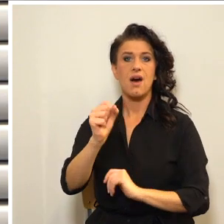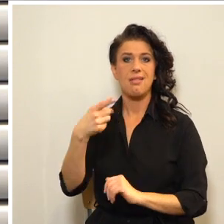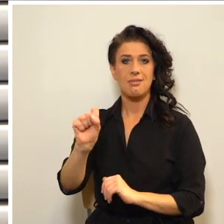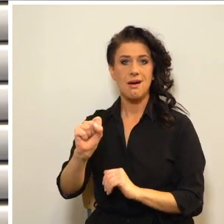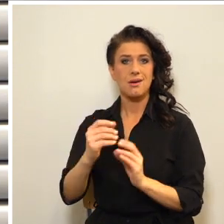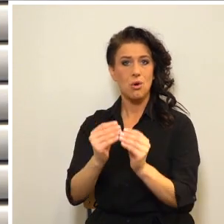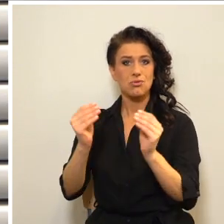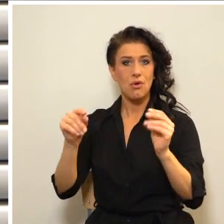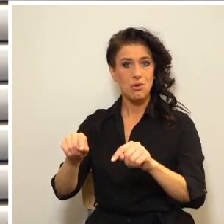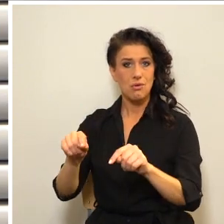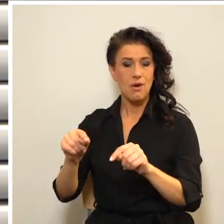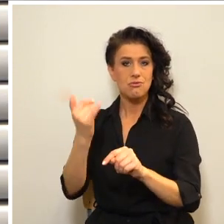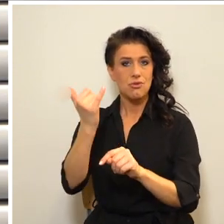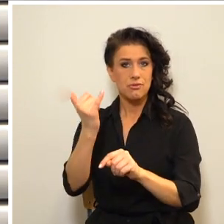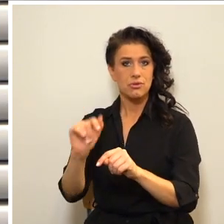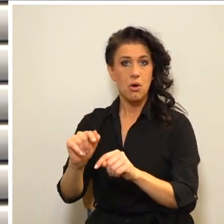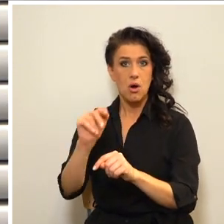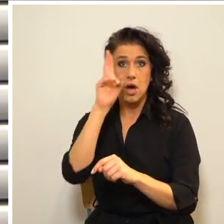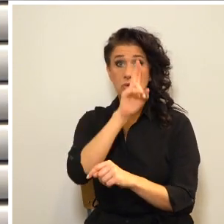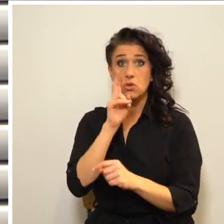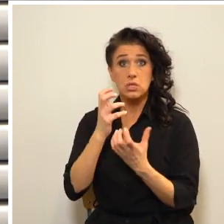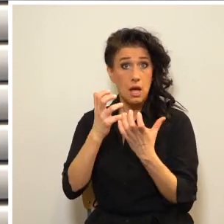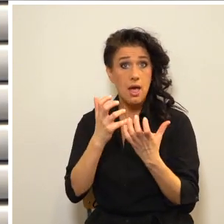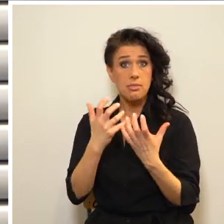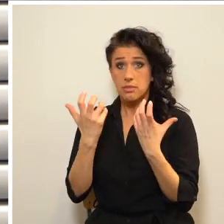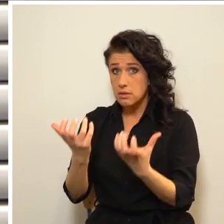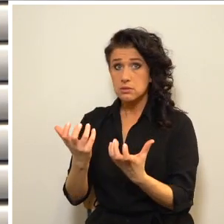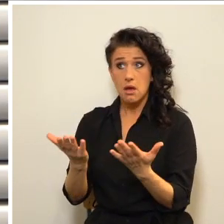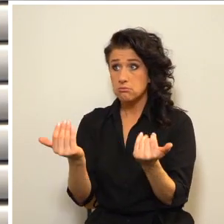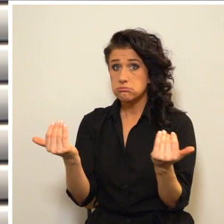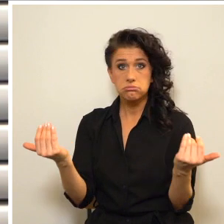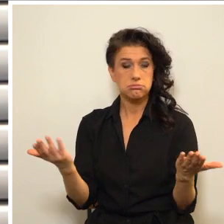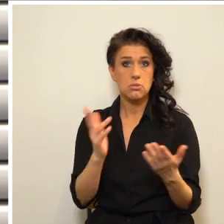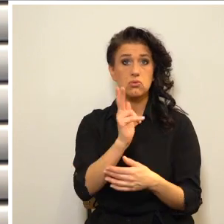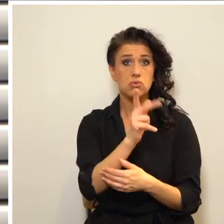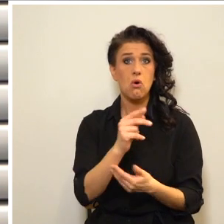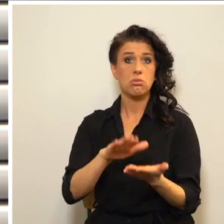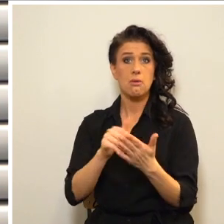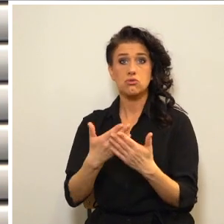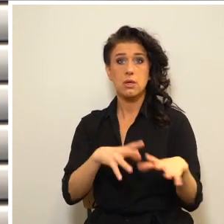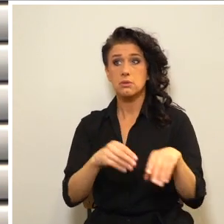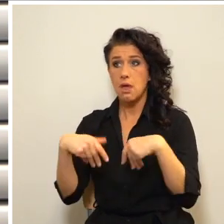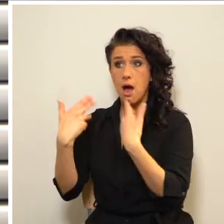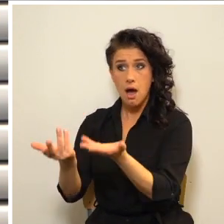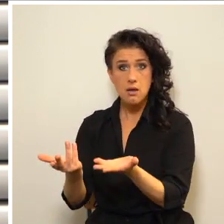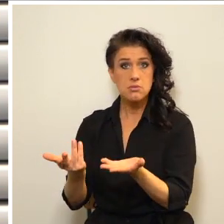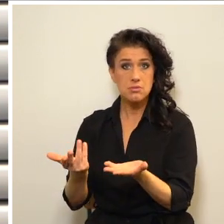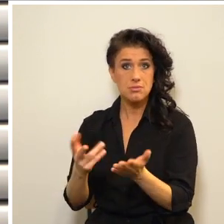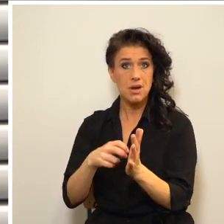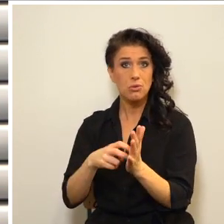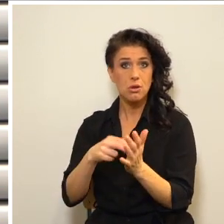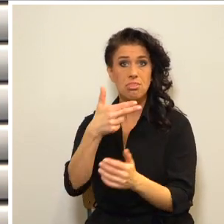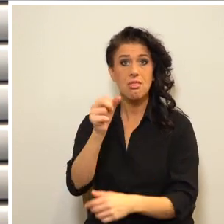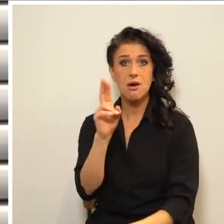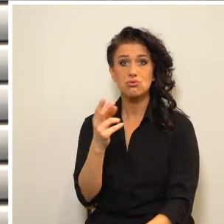bo Każdy rodzic chętnie takiemu dziecku tą cząstkę odda ale jeśli chodzi o przeszczepianie nerek to już tak tak